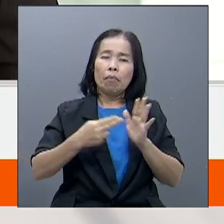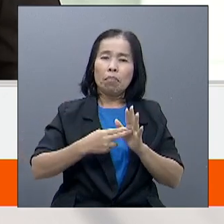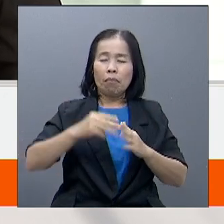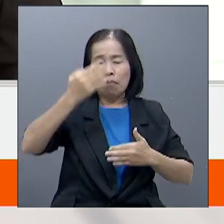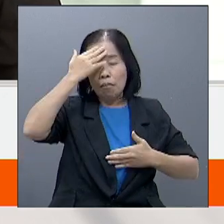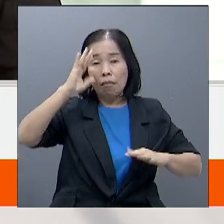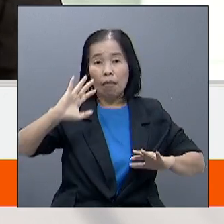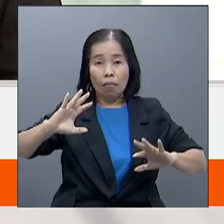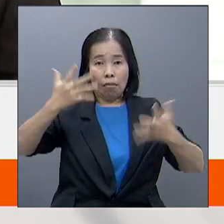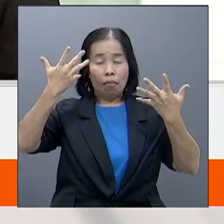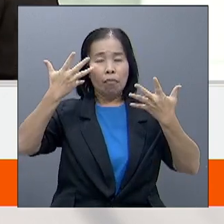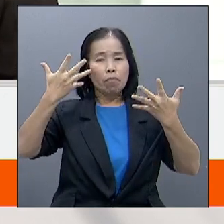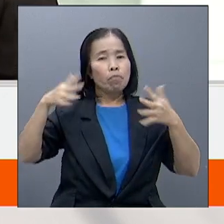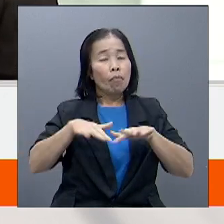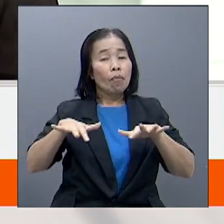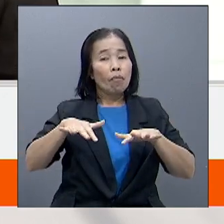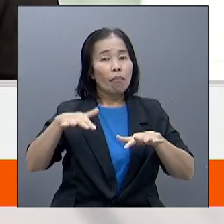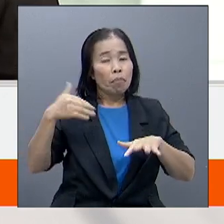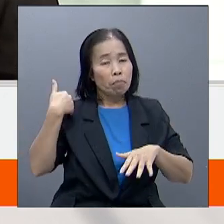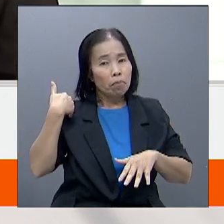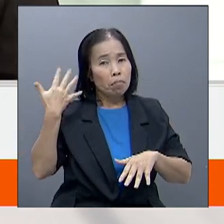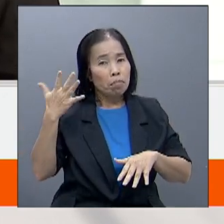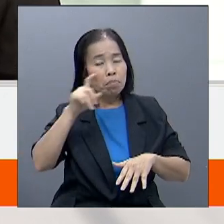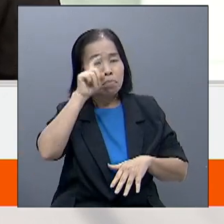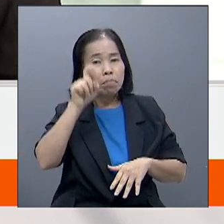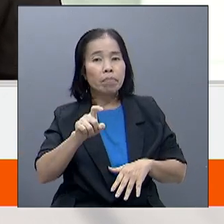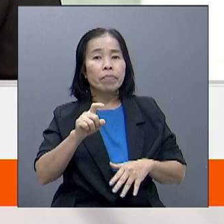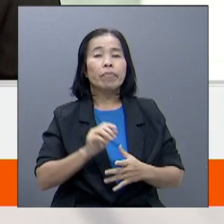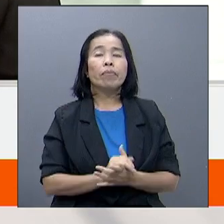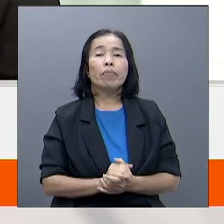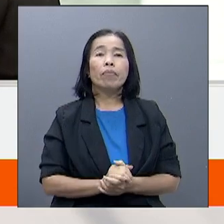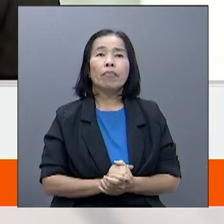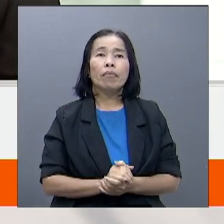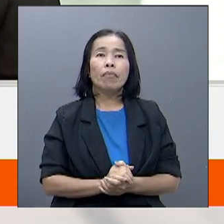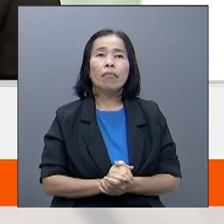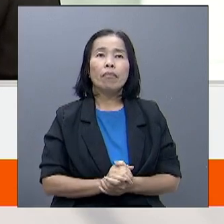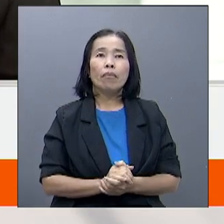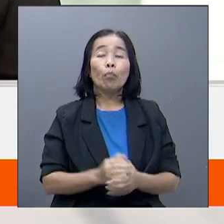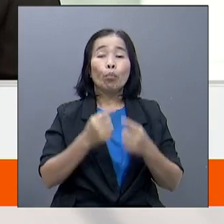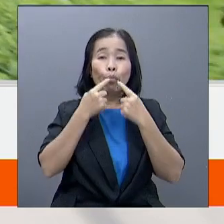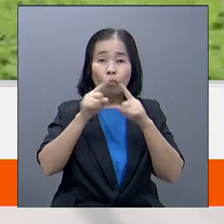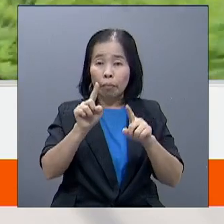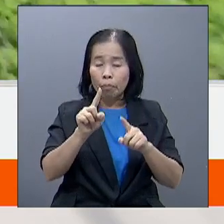งๆมีมากน้อยแค่ไหนคะคุณหมอ ส่วนใหญ่นะครับส่วนใหญ่เลย